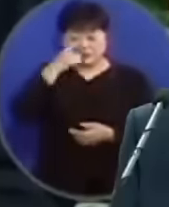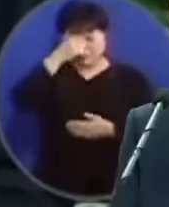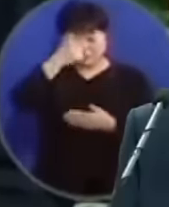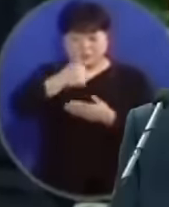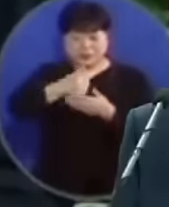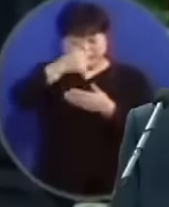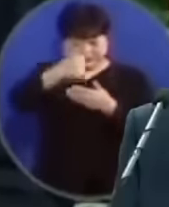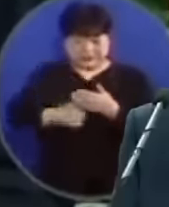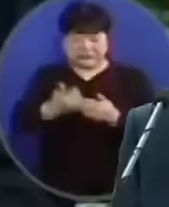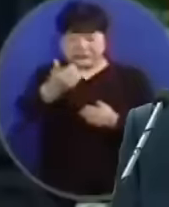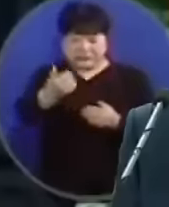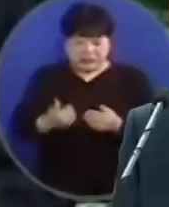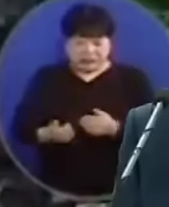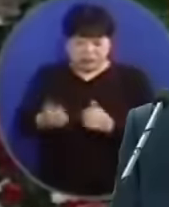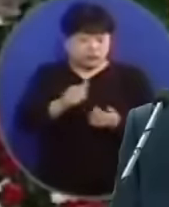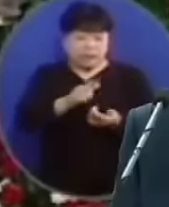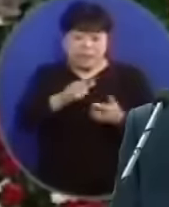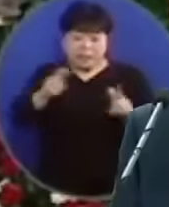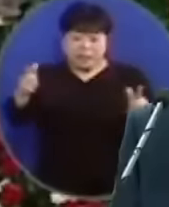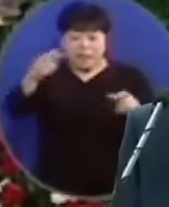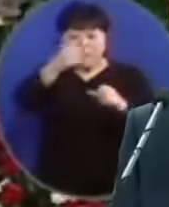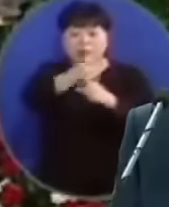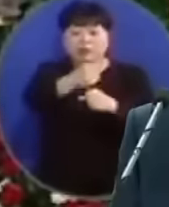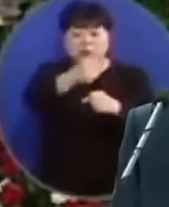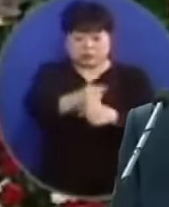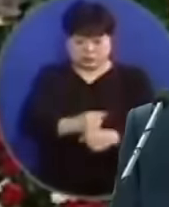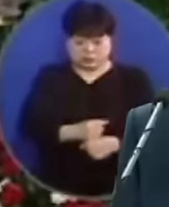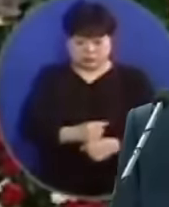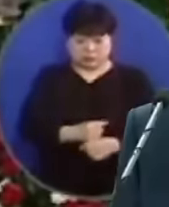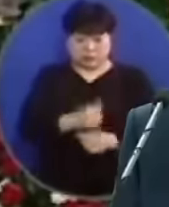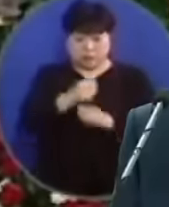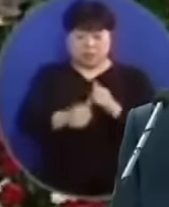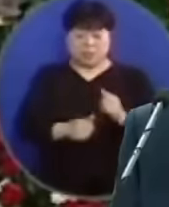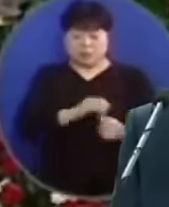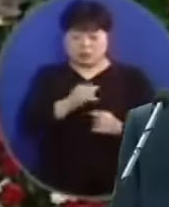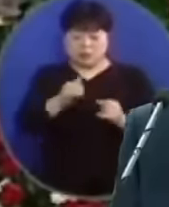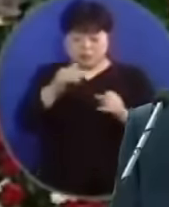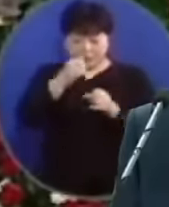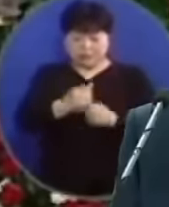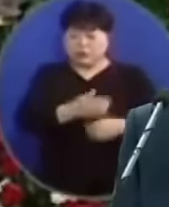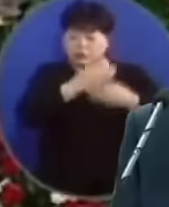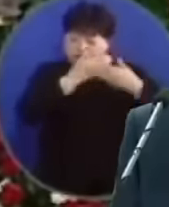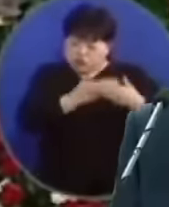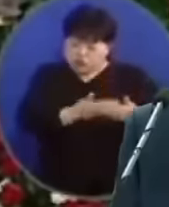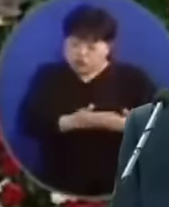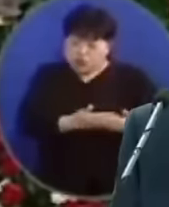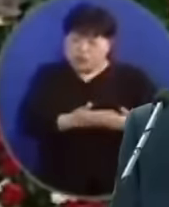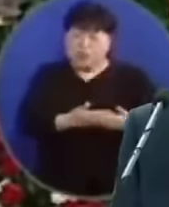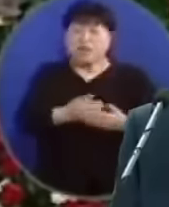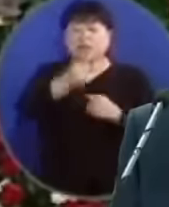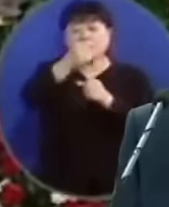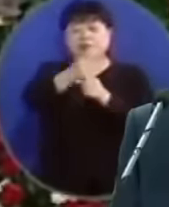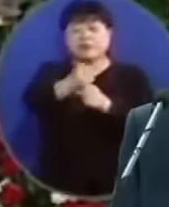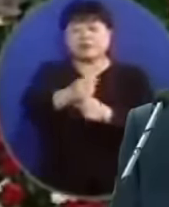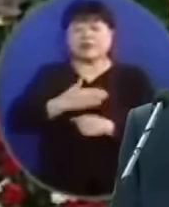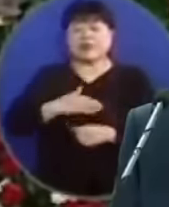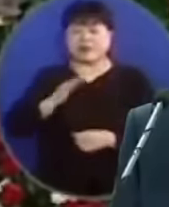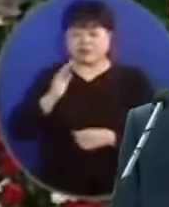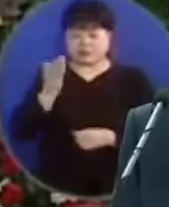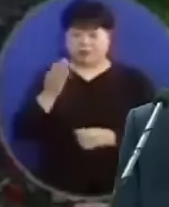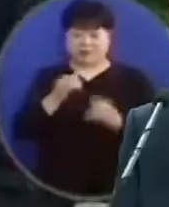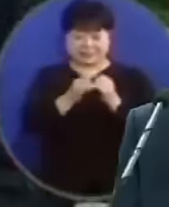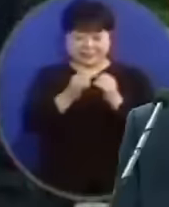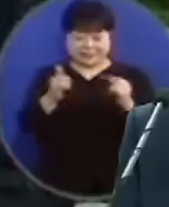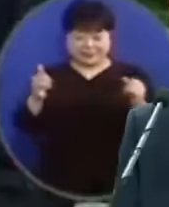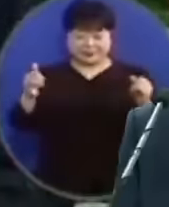것입니다. 그러므로 하나님이 우리를 만드셨던 고귀한 존재라는 사실을 우리는 확실히 알아야 되는 것입니다.